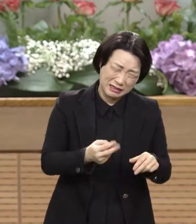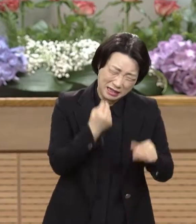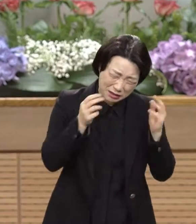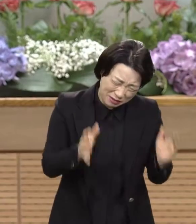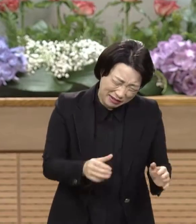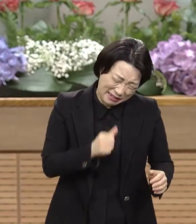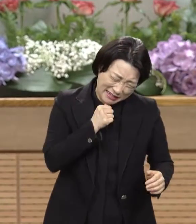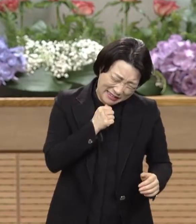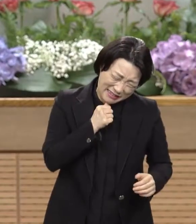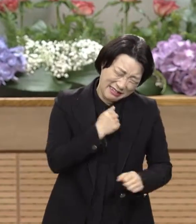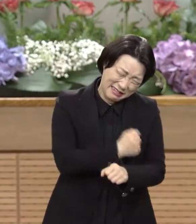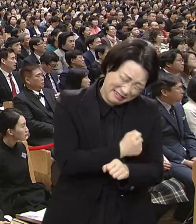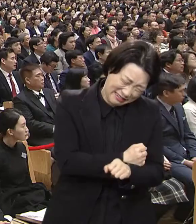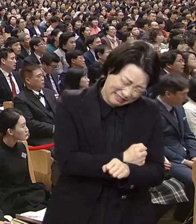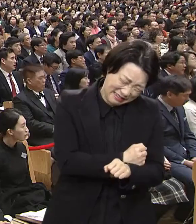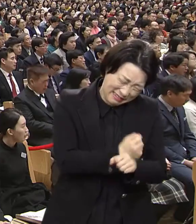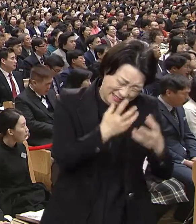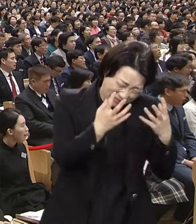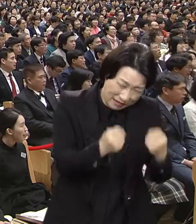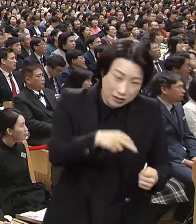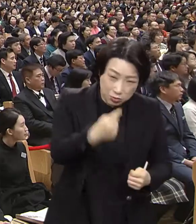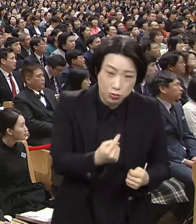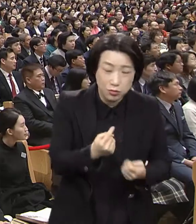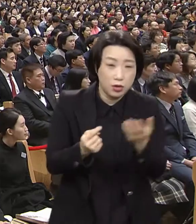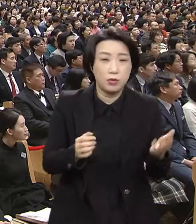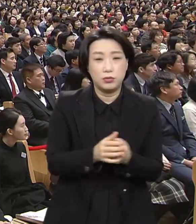살아도 지옥은 가지 말아야 된다.